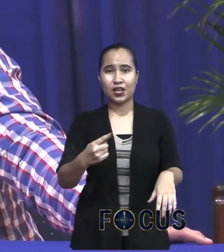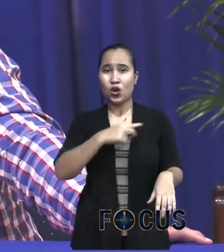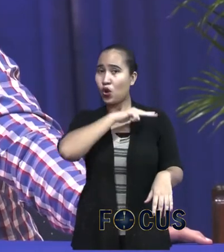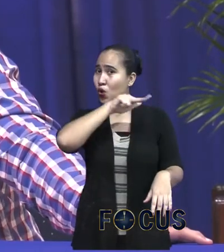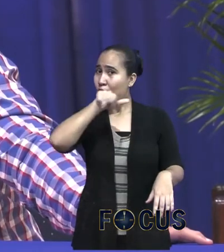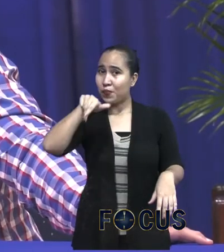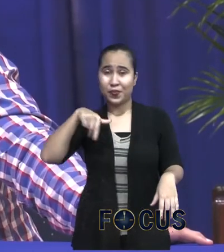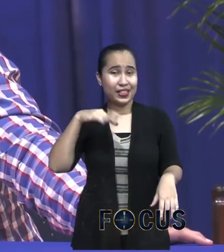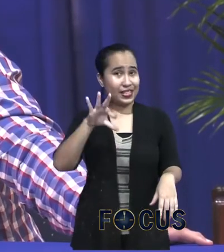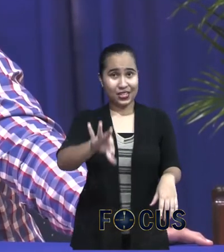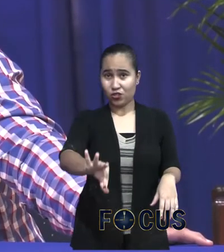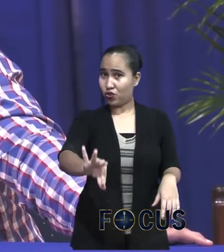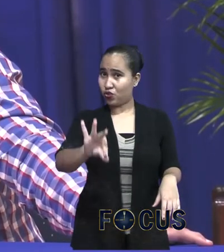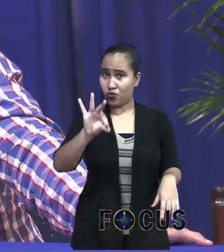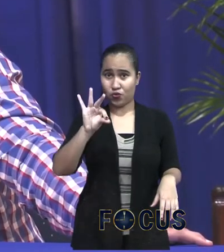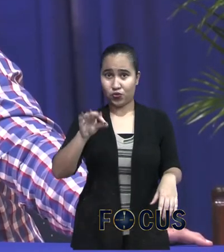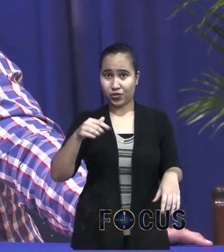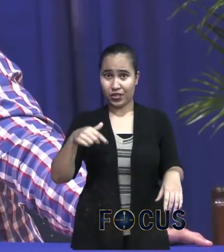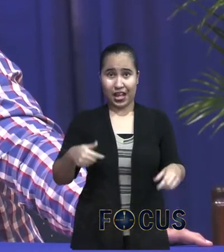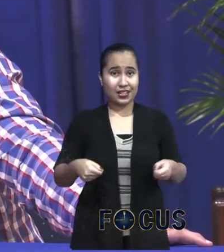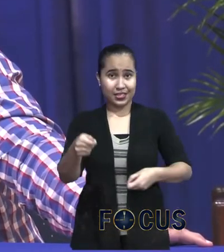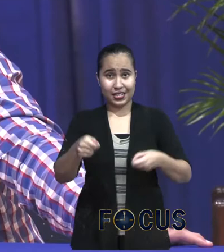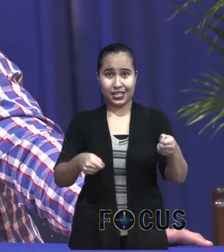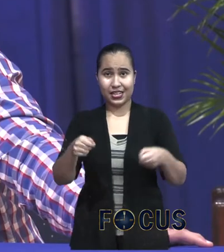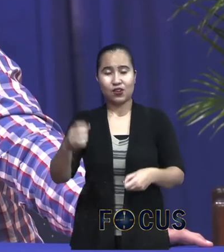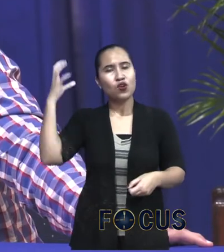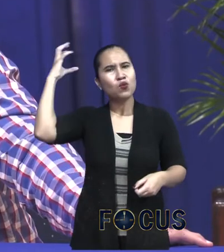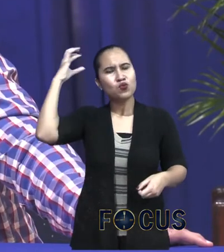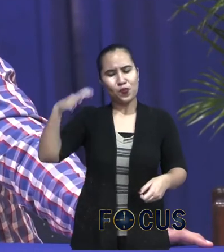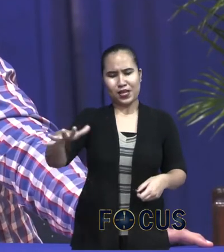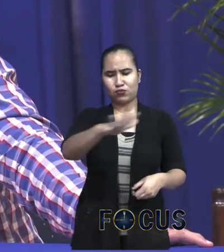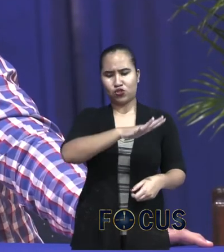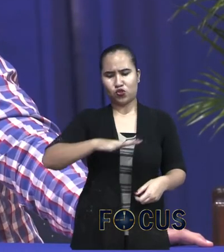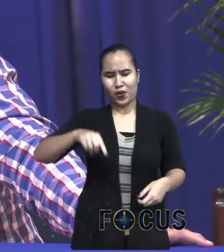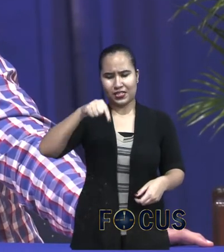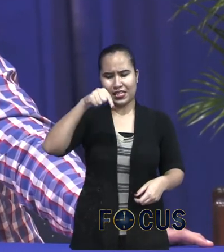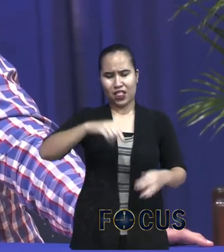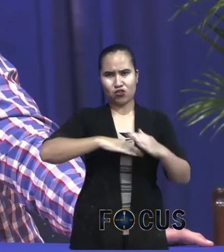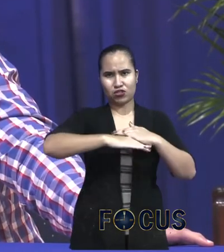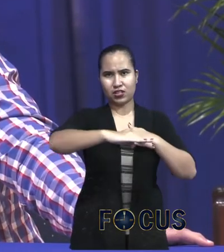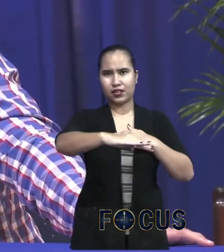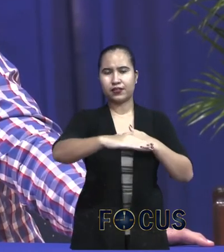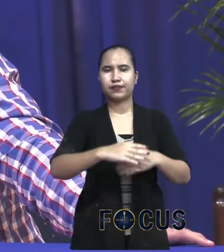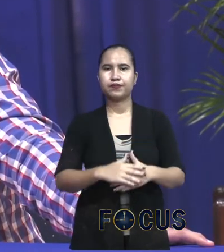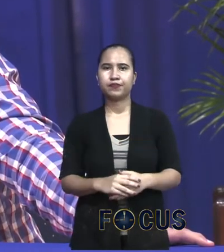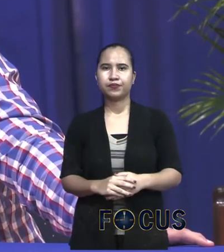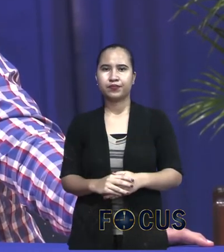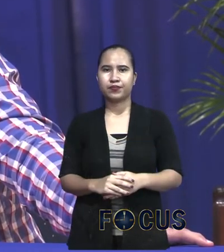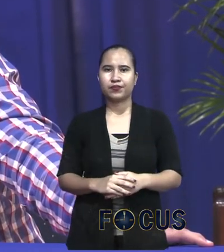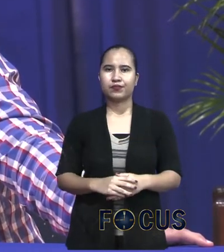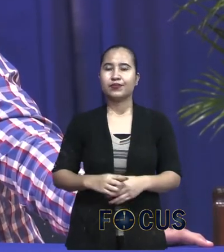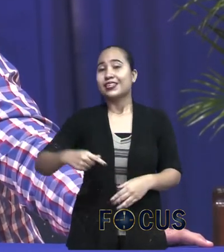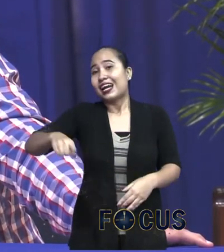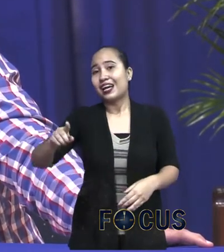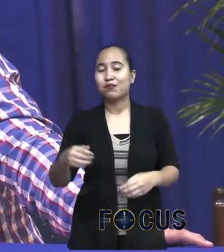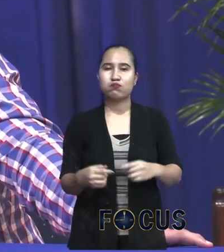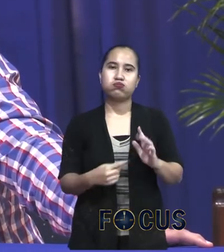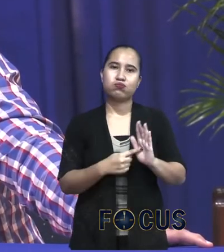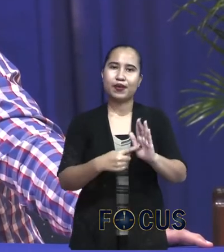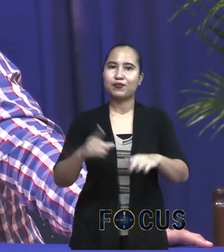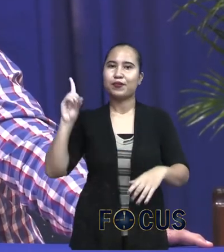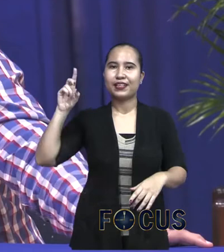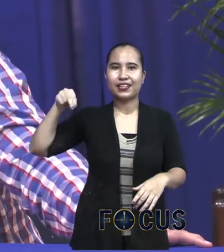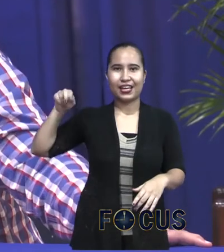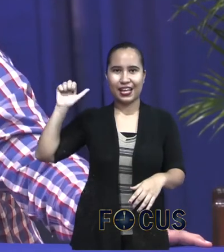gekozen voor een noodtoestand. Want dat zou kort zijn. Je gaat naar het parlement, je vraagt het parlement om